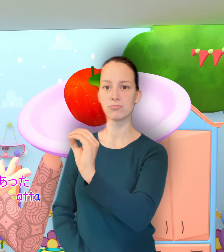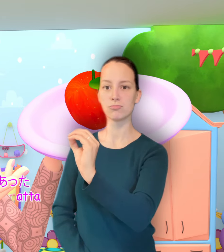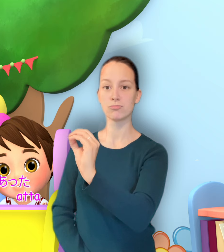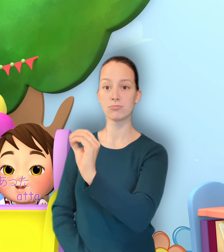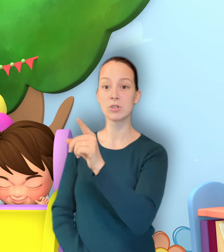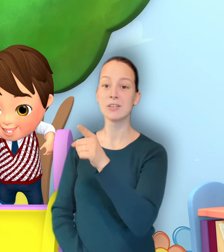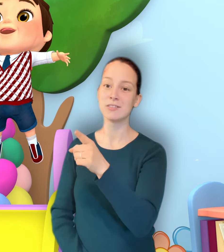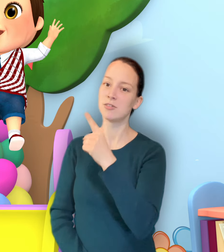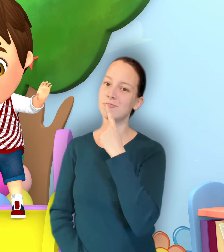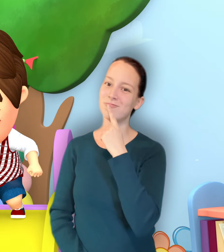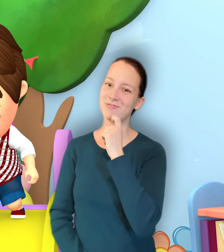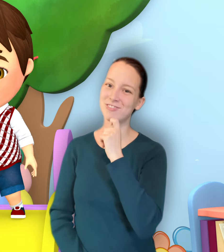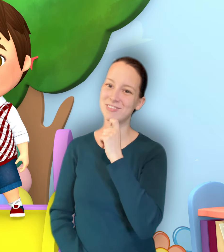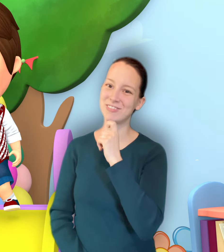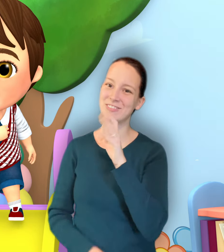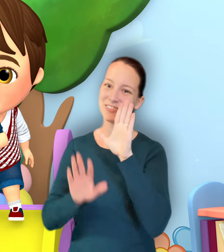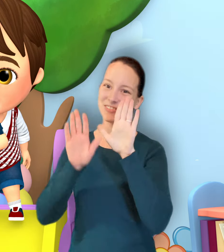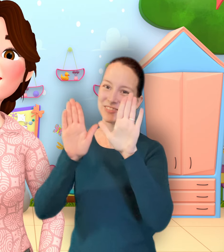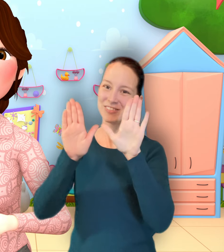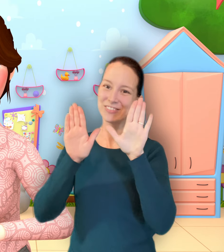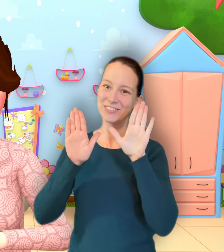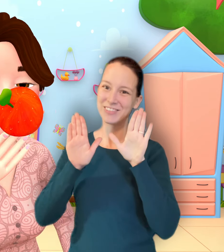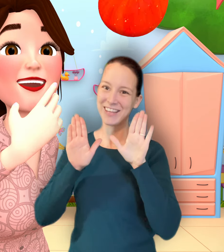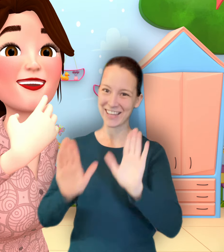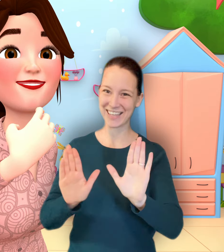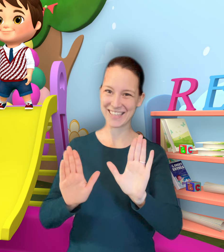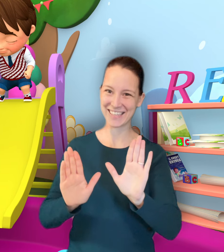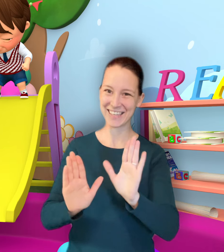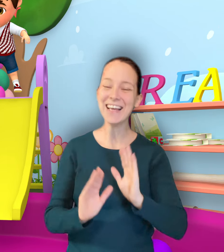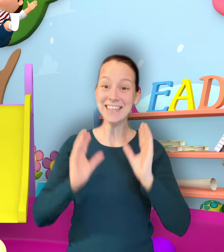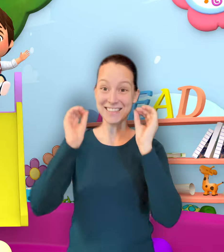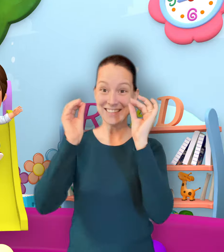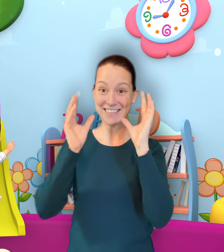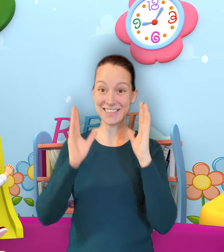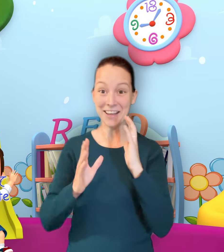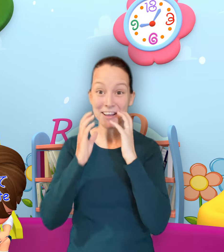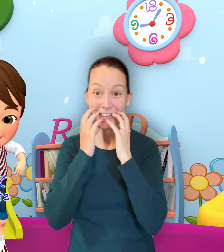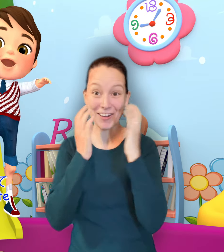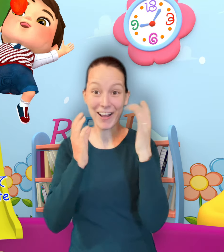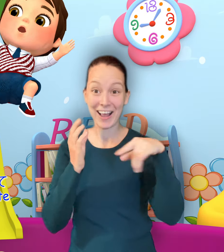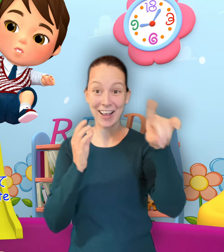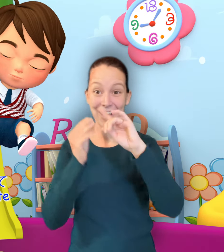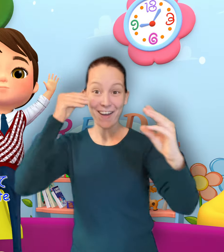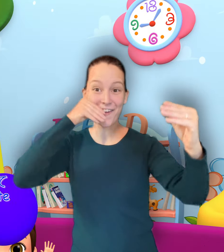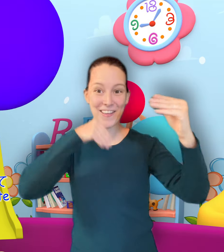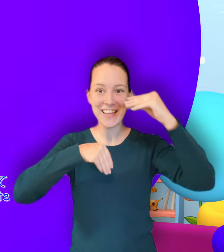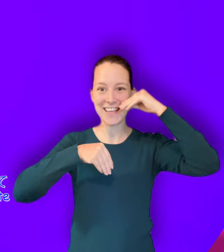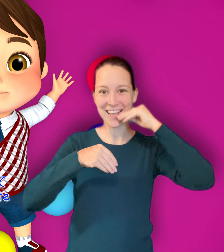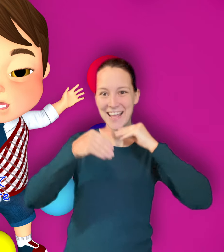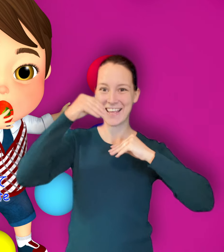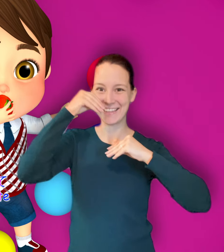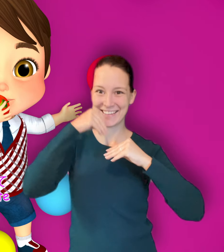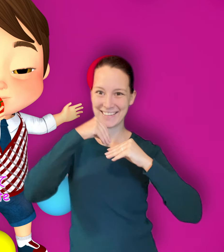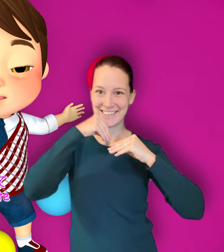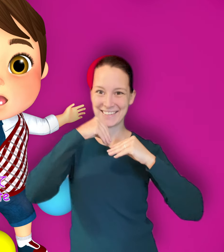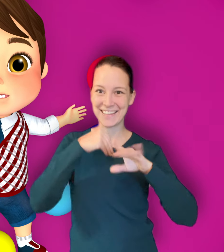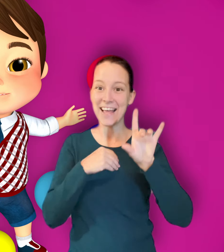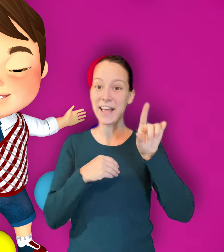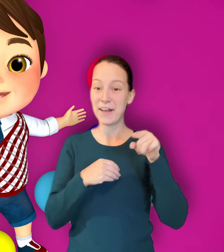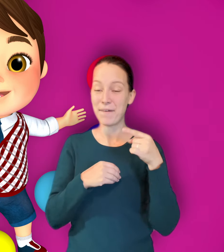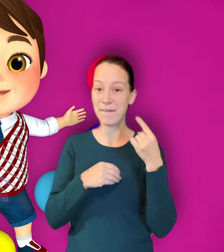た赤くておいしそうだった先生は食べてと